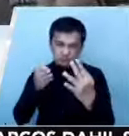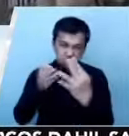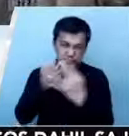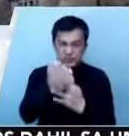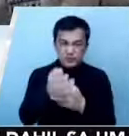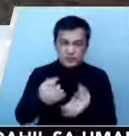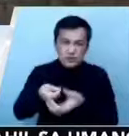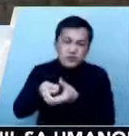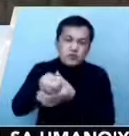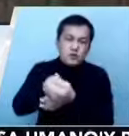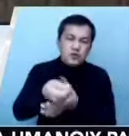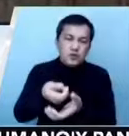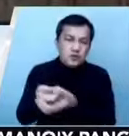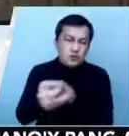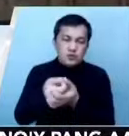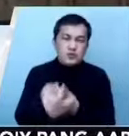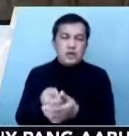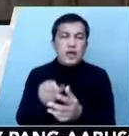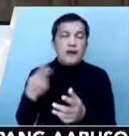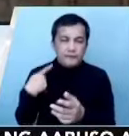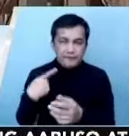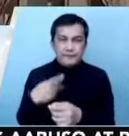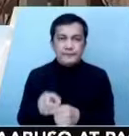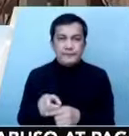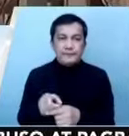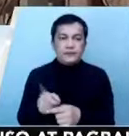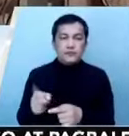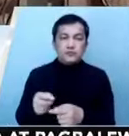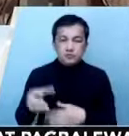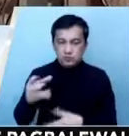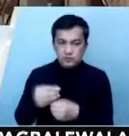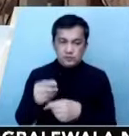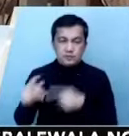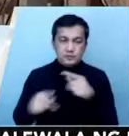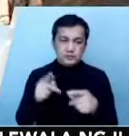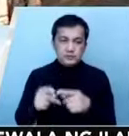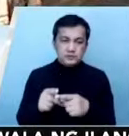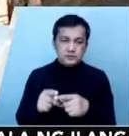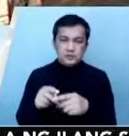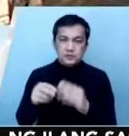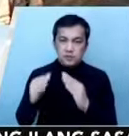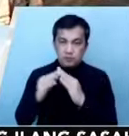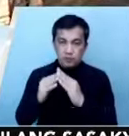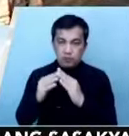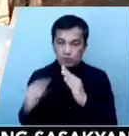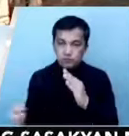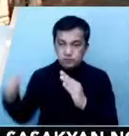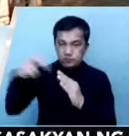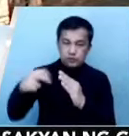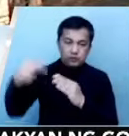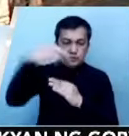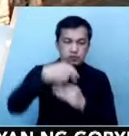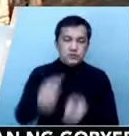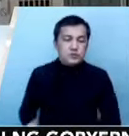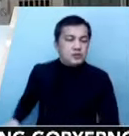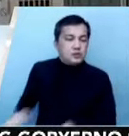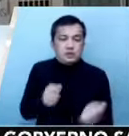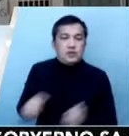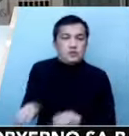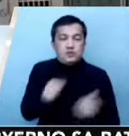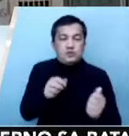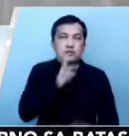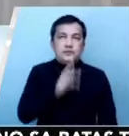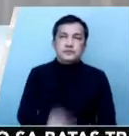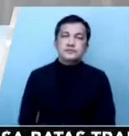mga bombero, tumulong na rin ang mga residenteng nagsiakyat sa bubong para magsaboy ng timba ng tubig.